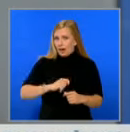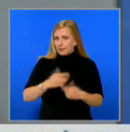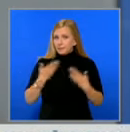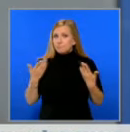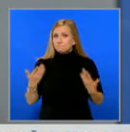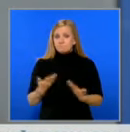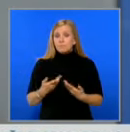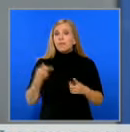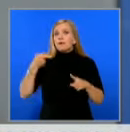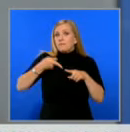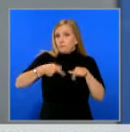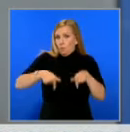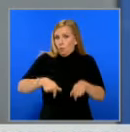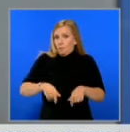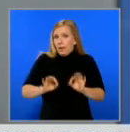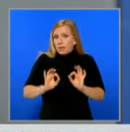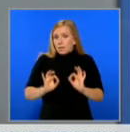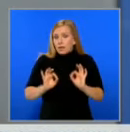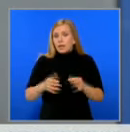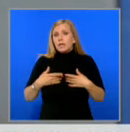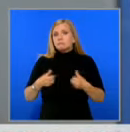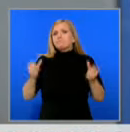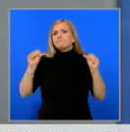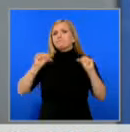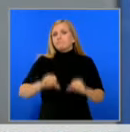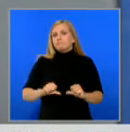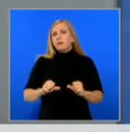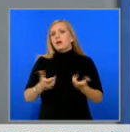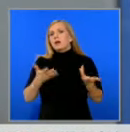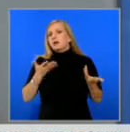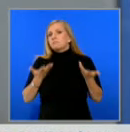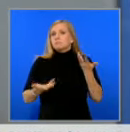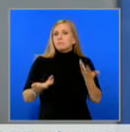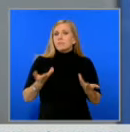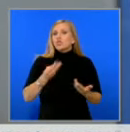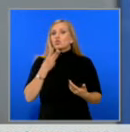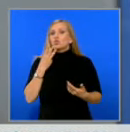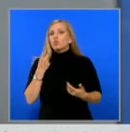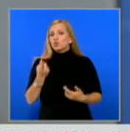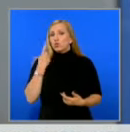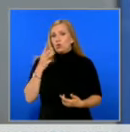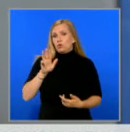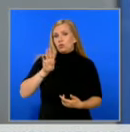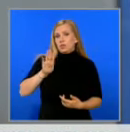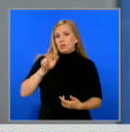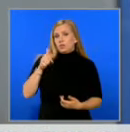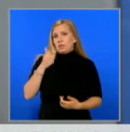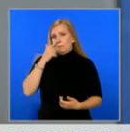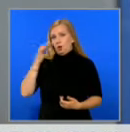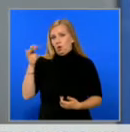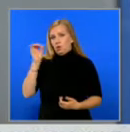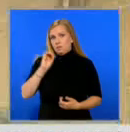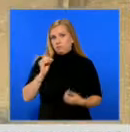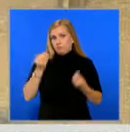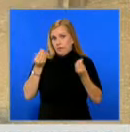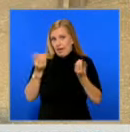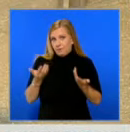комисия към момента е нанесла щети на хазната в размер на 146 милиона лв от невнесен